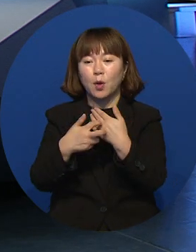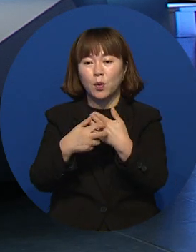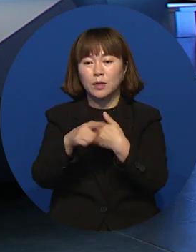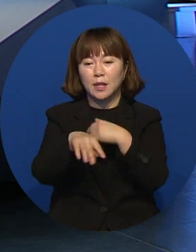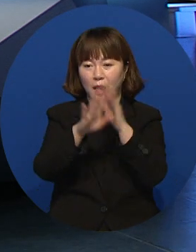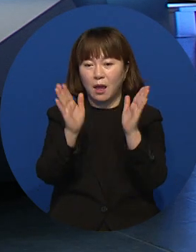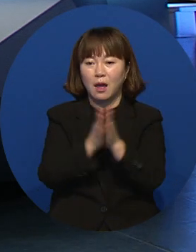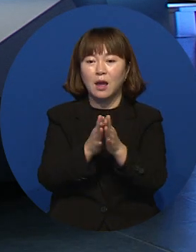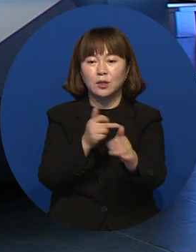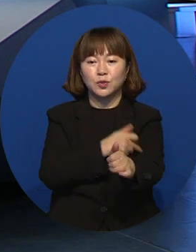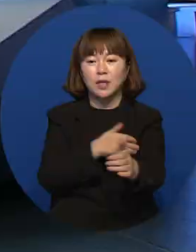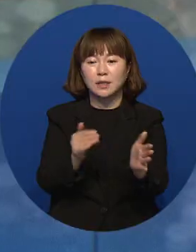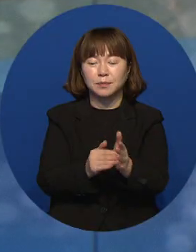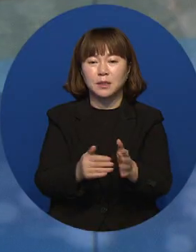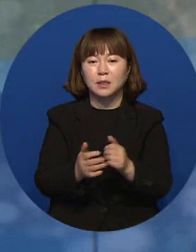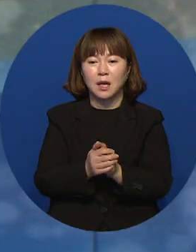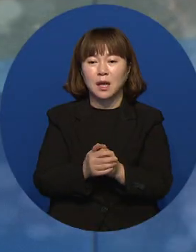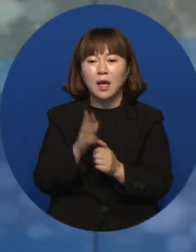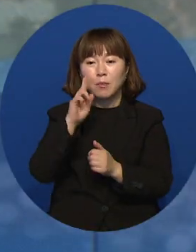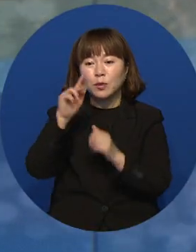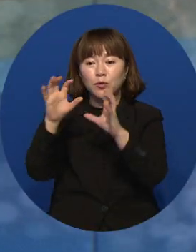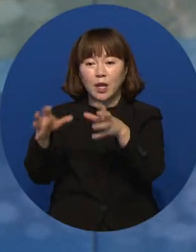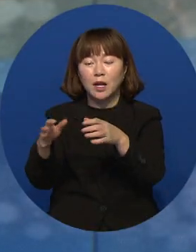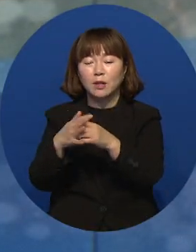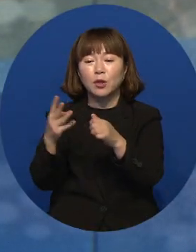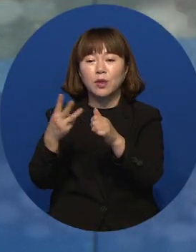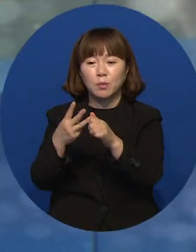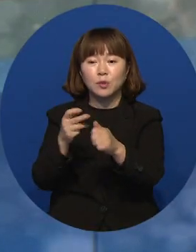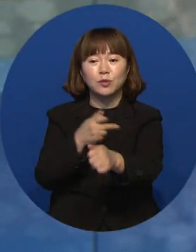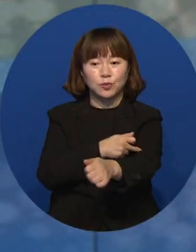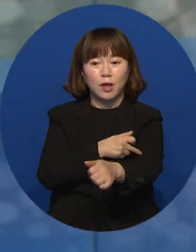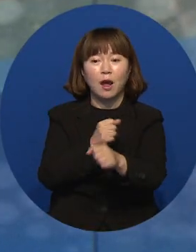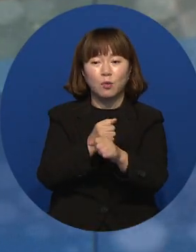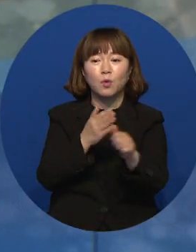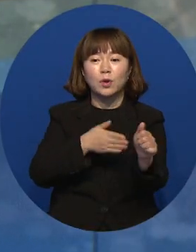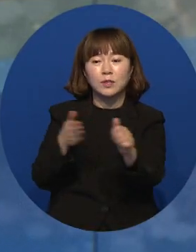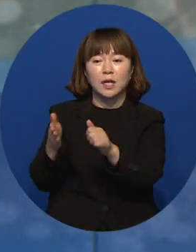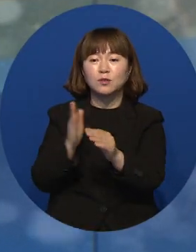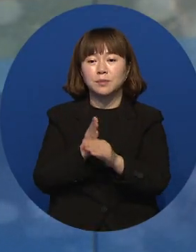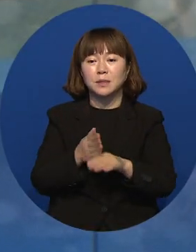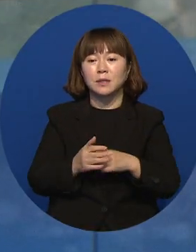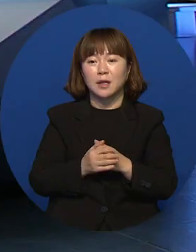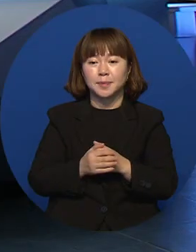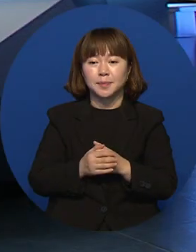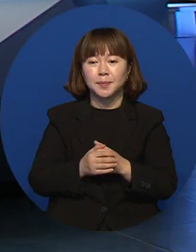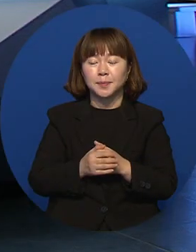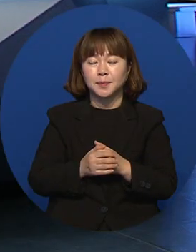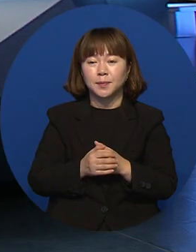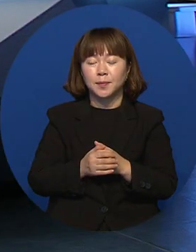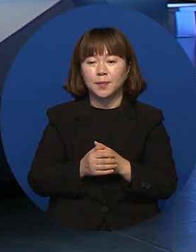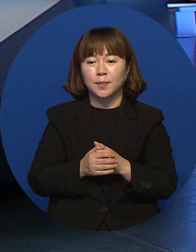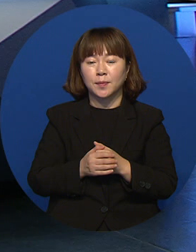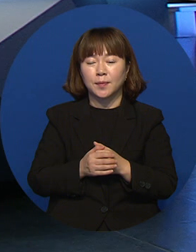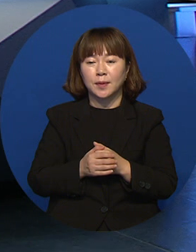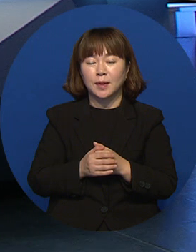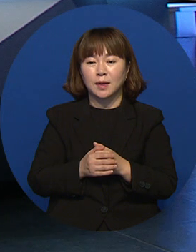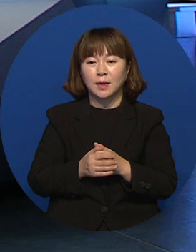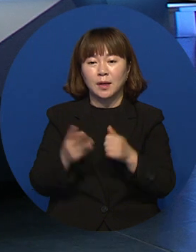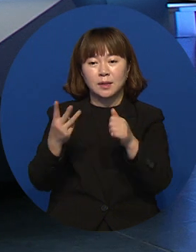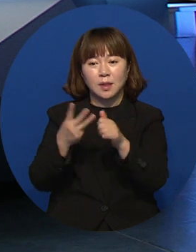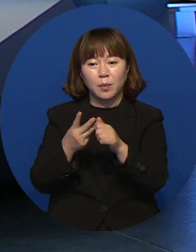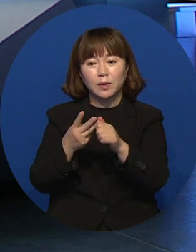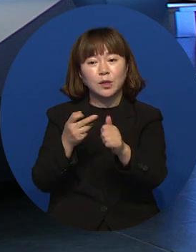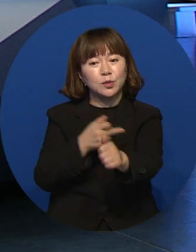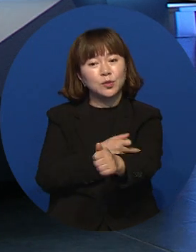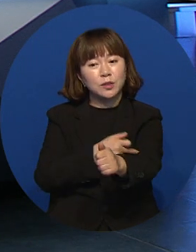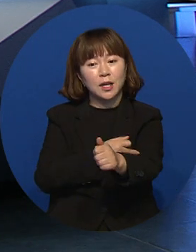미국에서부터 사적 하락하고 있구요 예 4 자 위원장이 글쎄 뭐 뭐 붓의 셋이나 이거는 뭐 저희